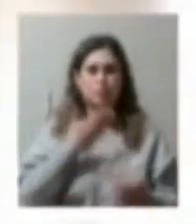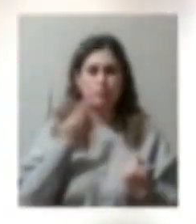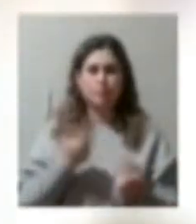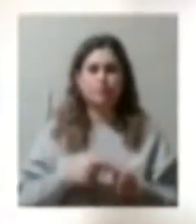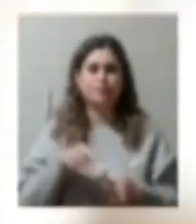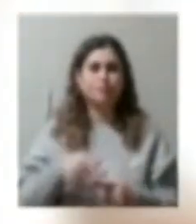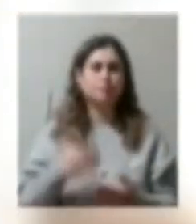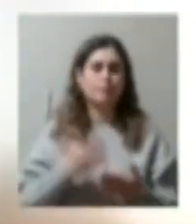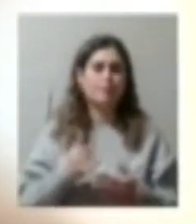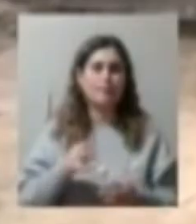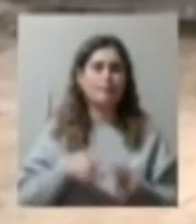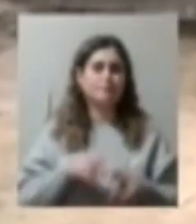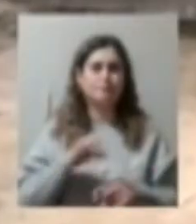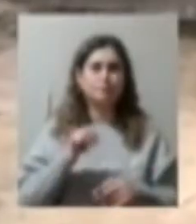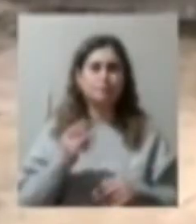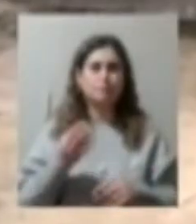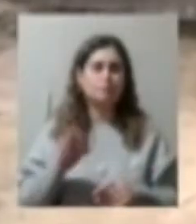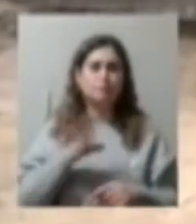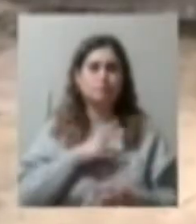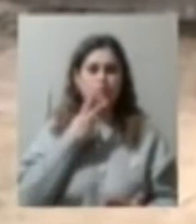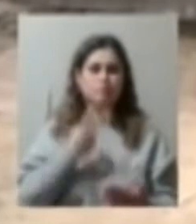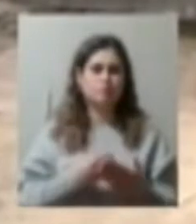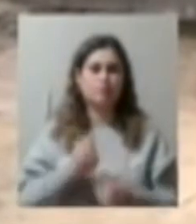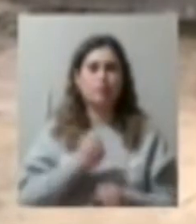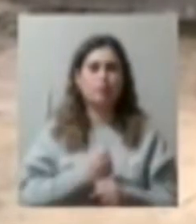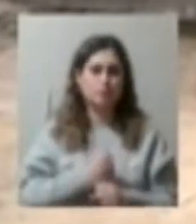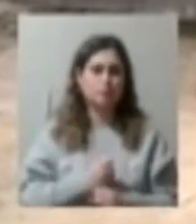в будівельній конструкції було передбачено оброблення